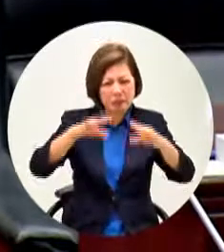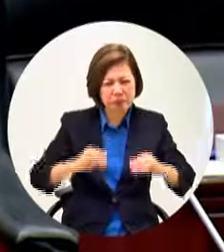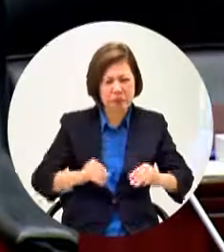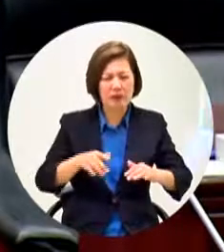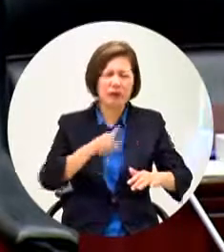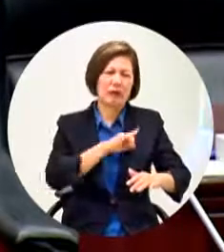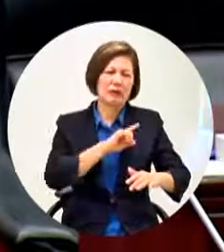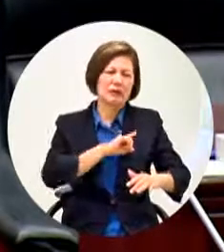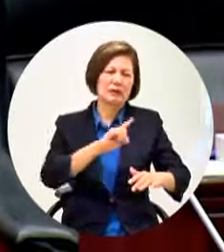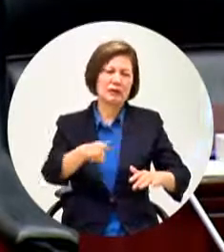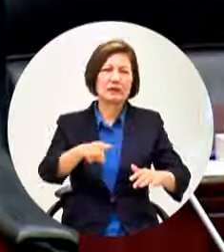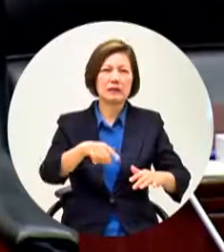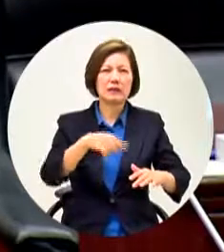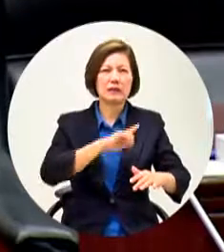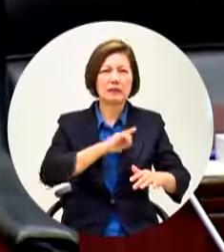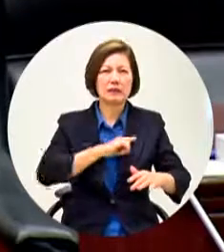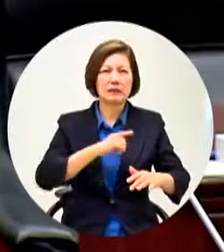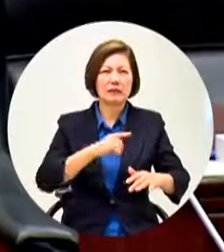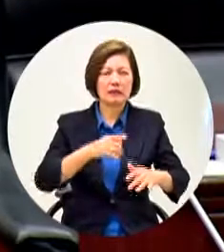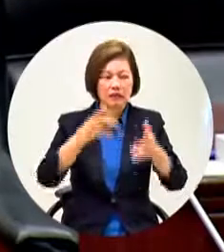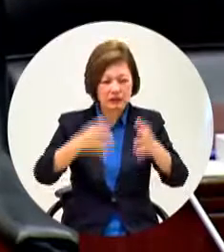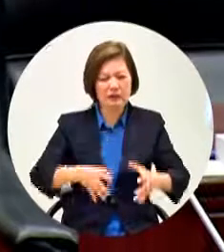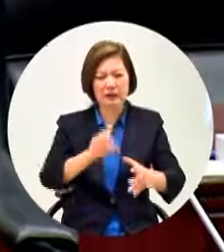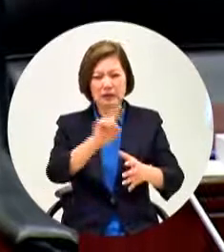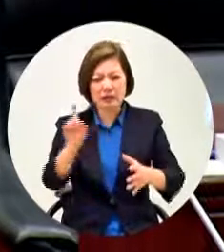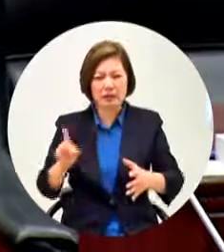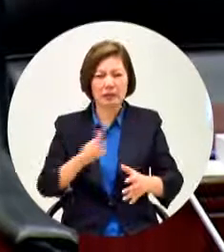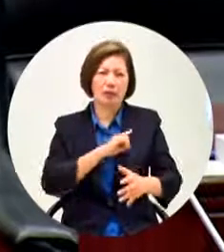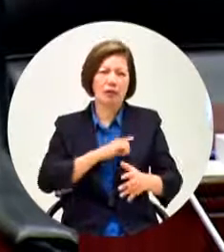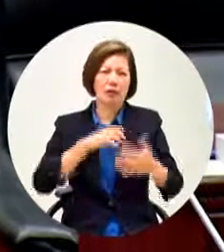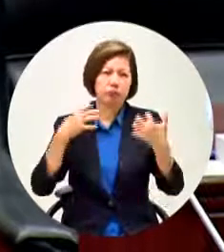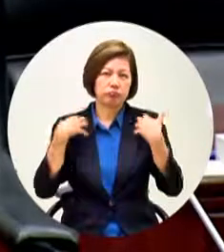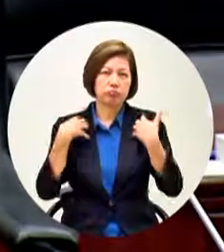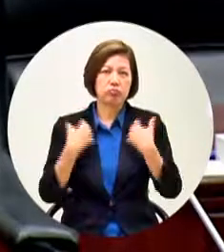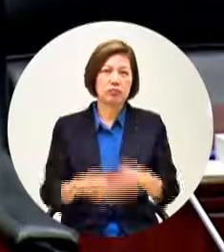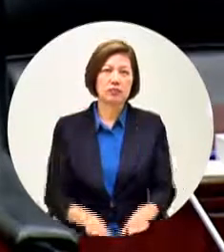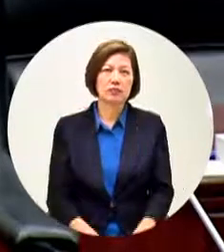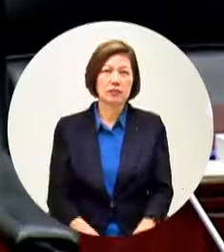啦。吼、哦、啊，即段伫迄个梅山桥，